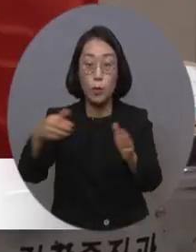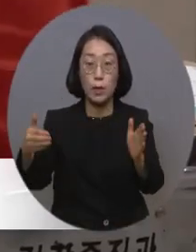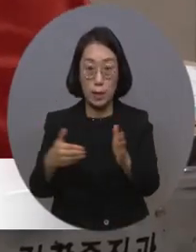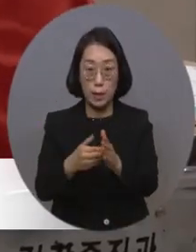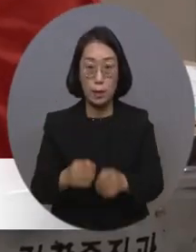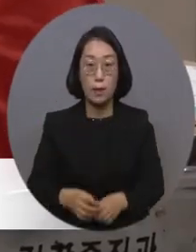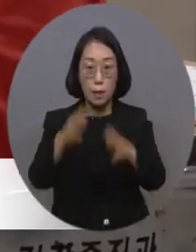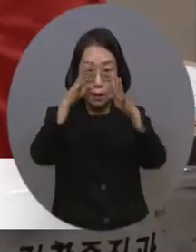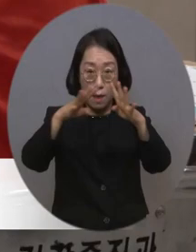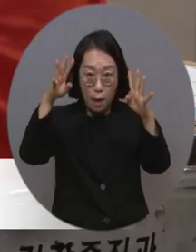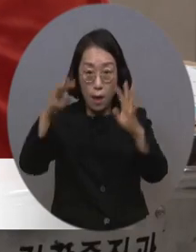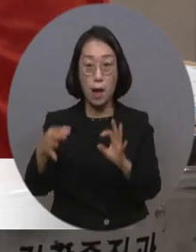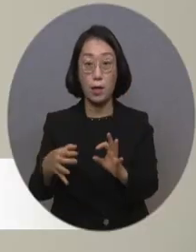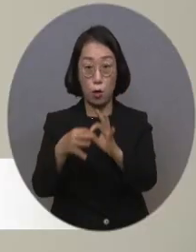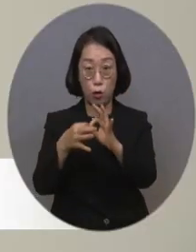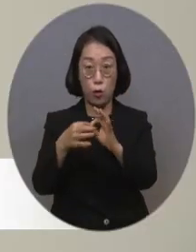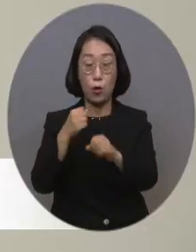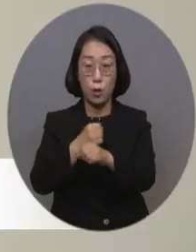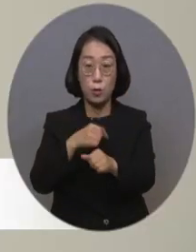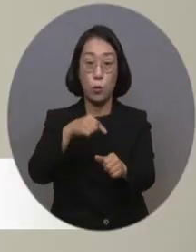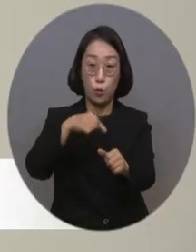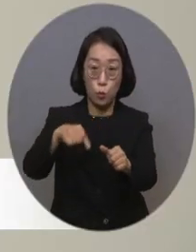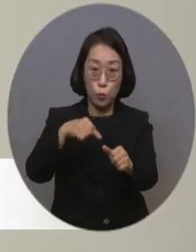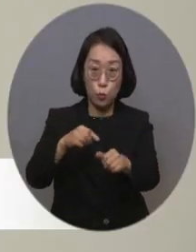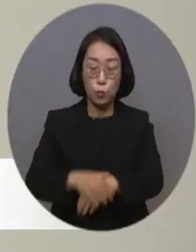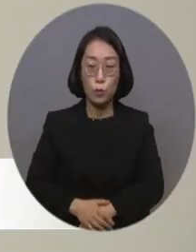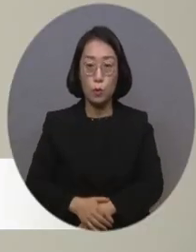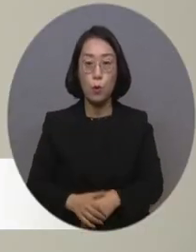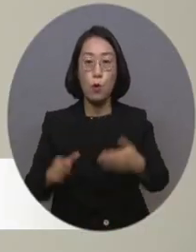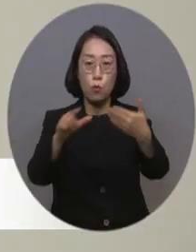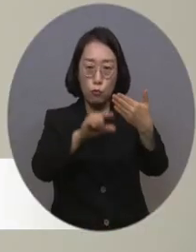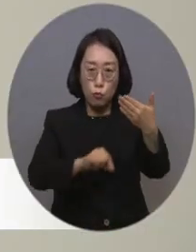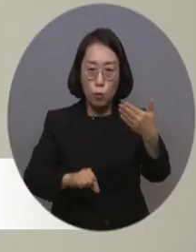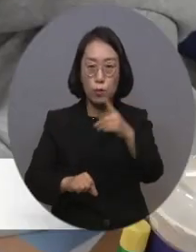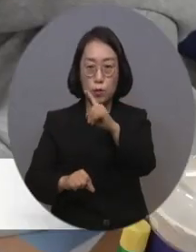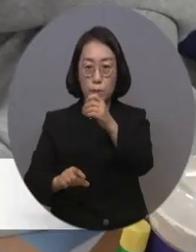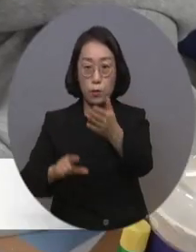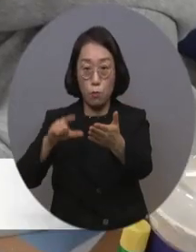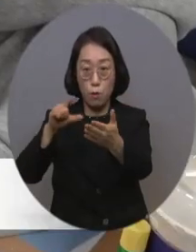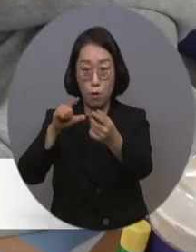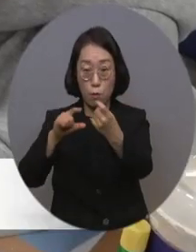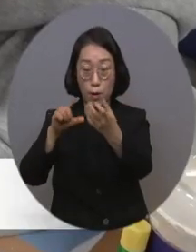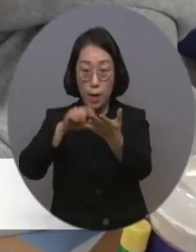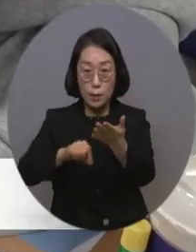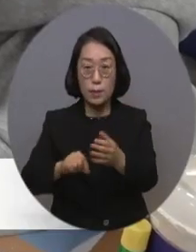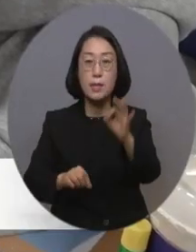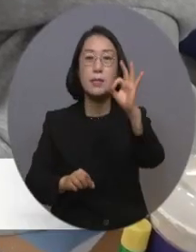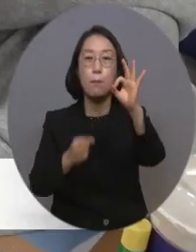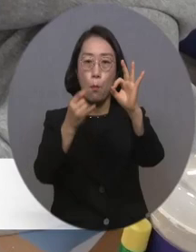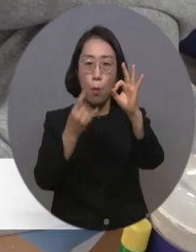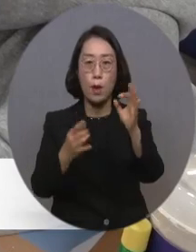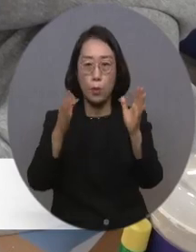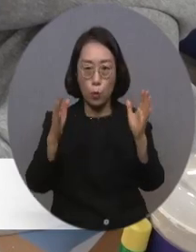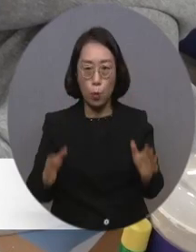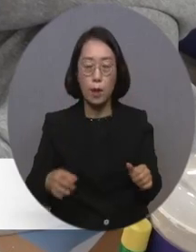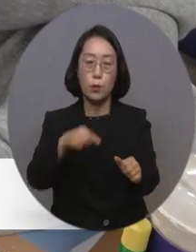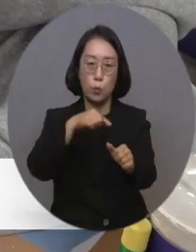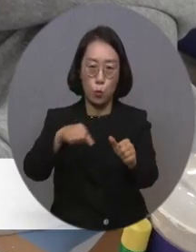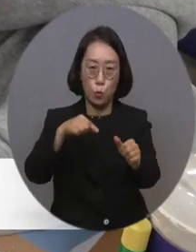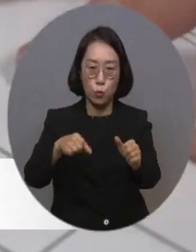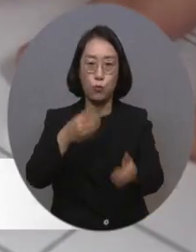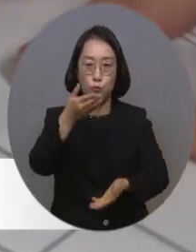언어치료학과와 연계해서 진행된 이번 프로그램은 지난 9월부터 11월까지 총 10회차의 커리큘럼으로